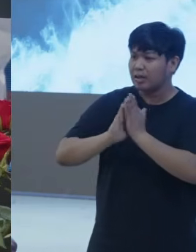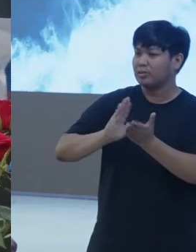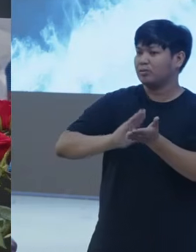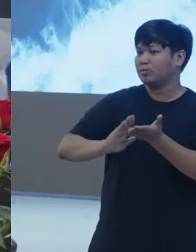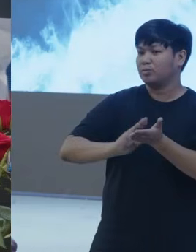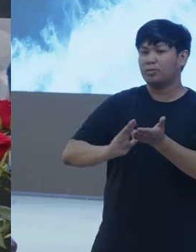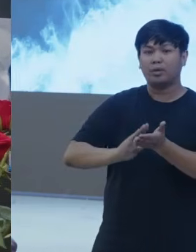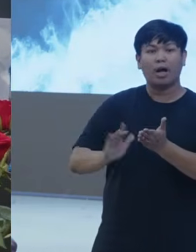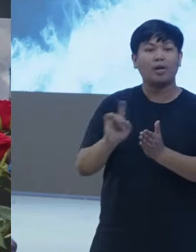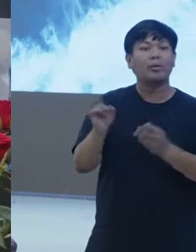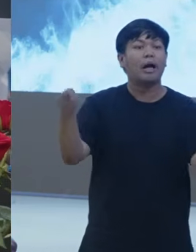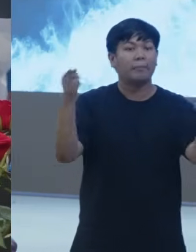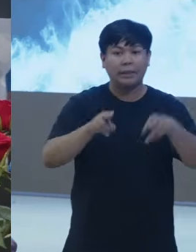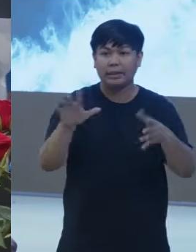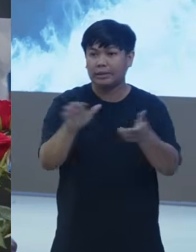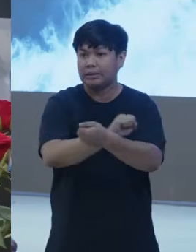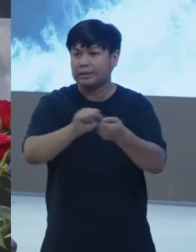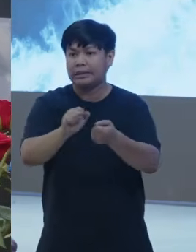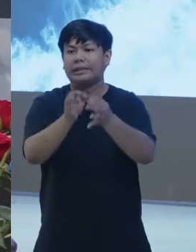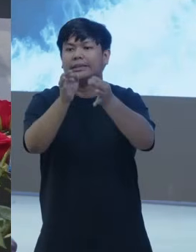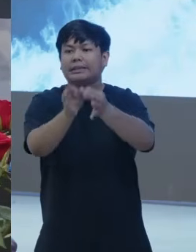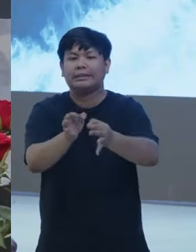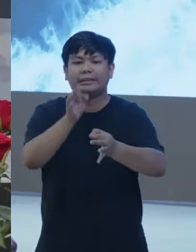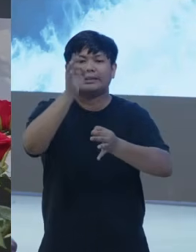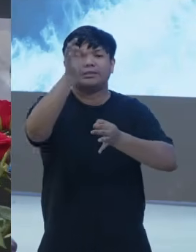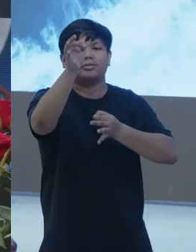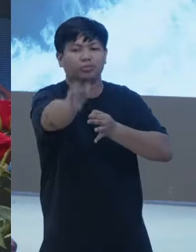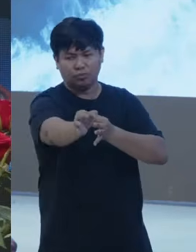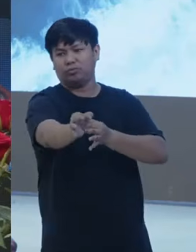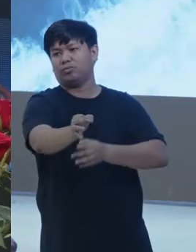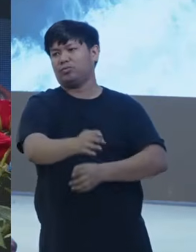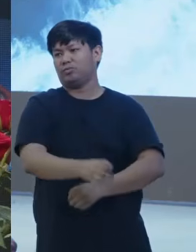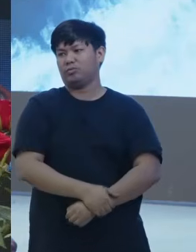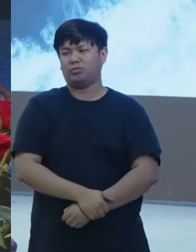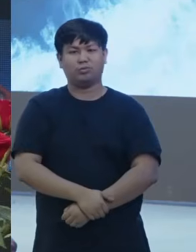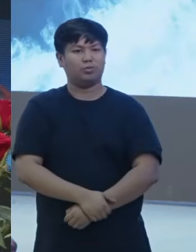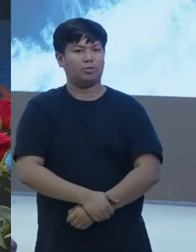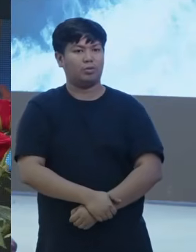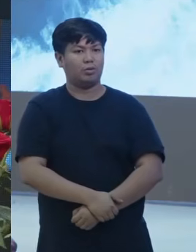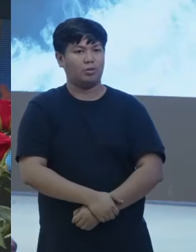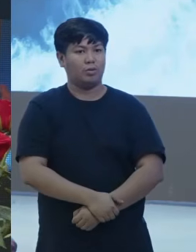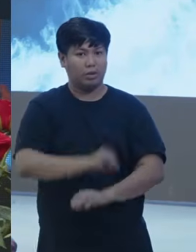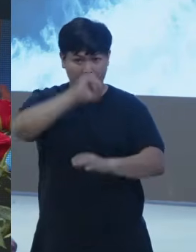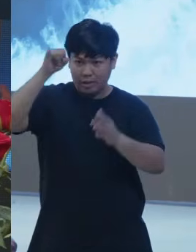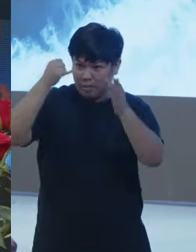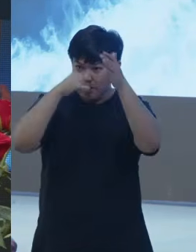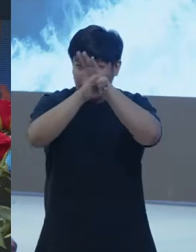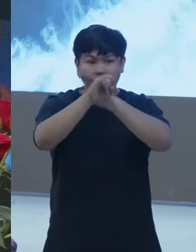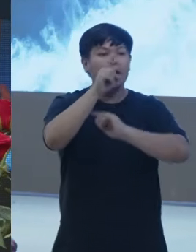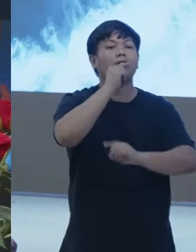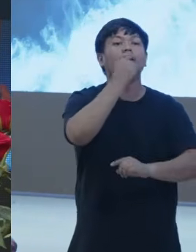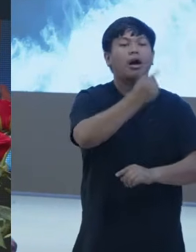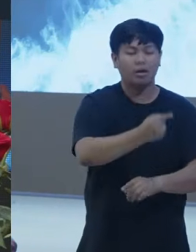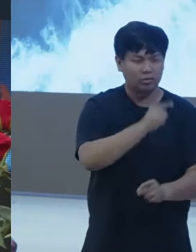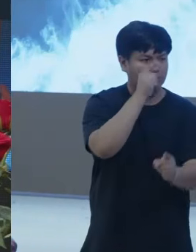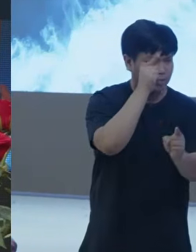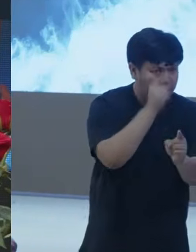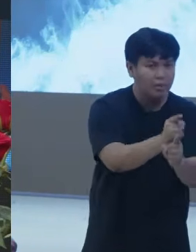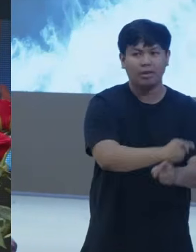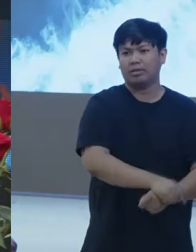God relented of the disaster that He had said He would do to them. Exactly yung sinabi ni Jeremiah na gagawin ng